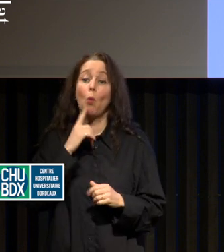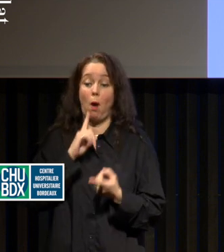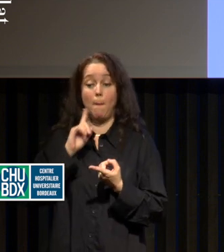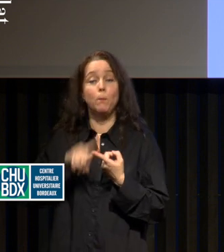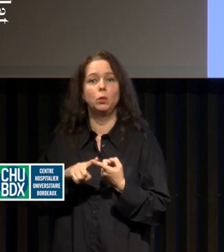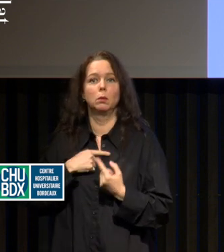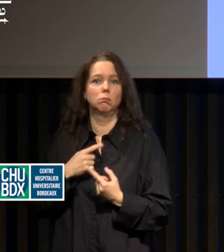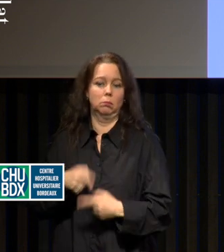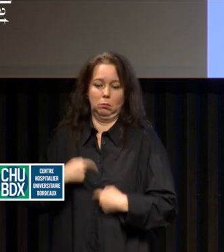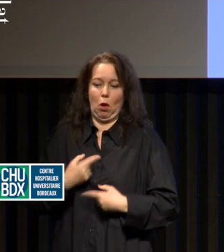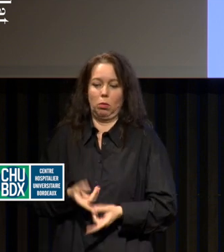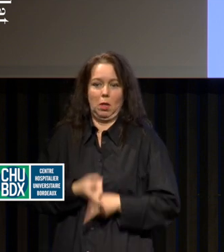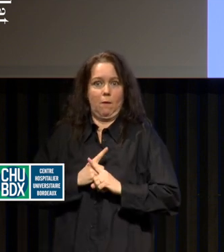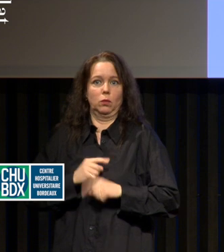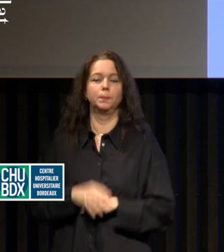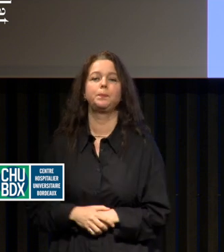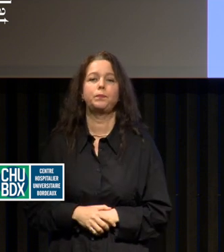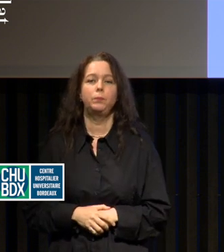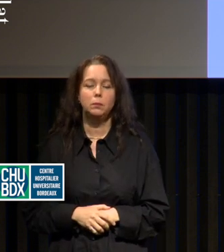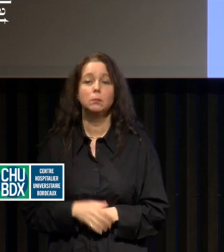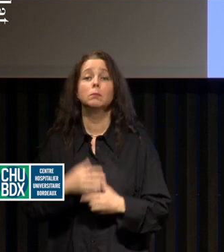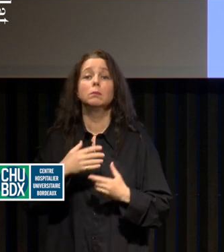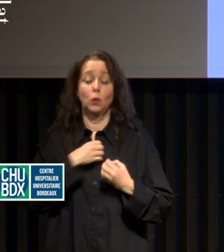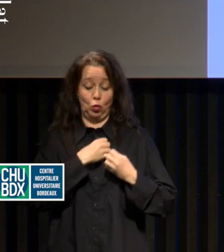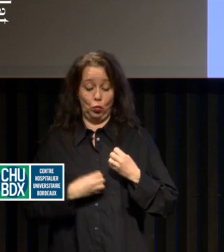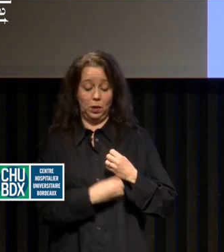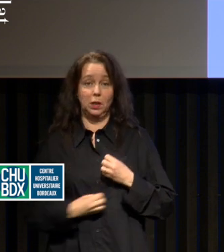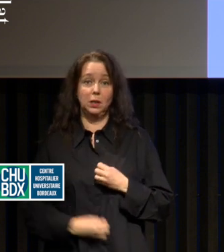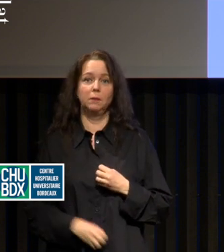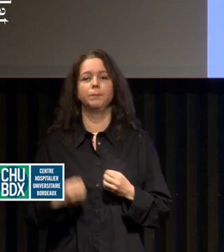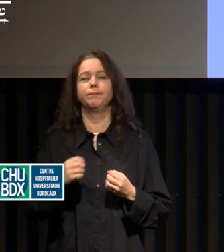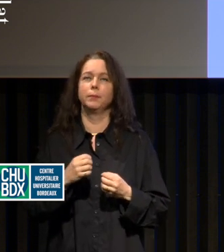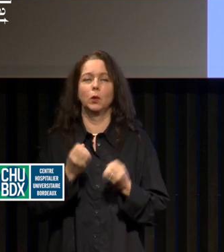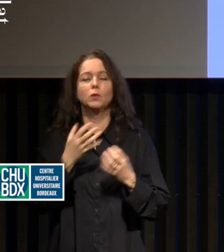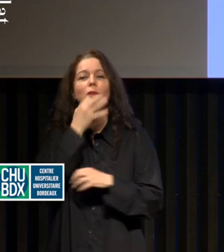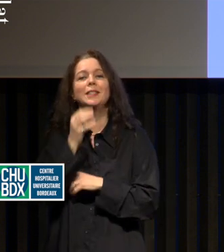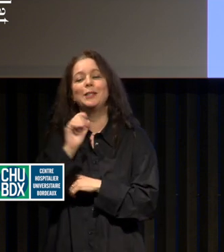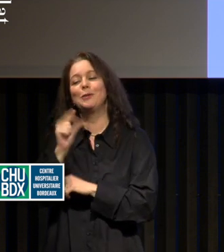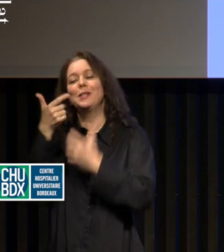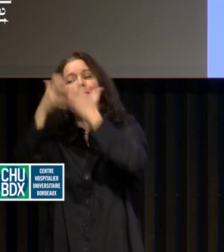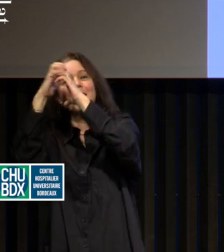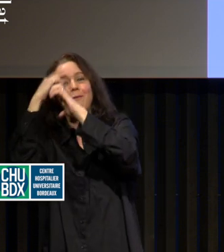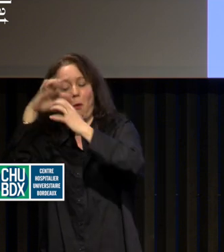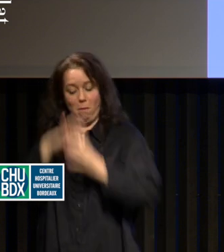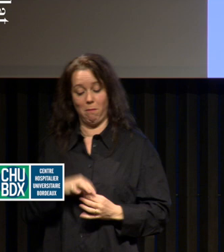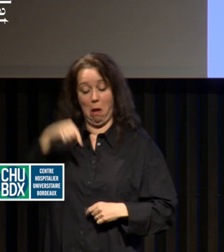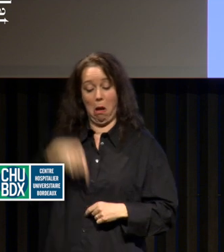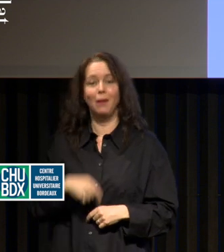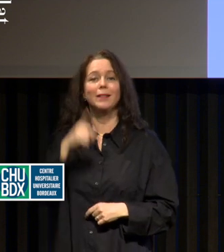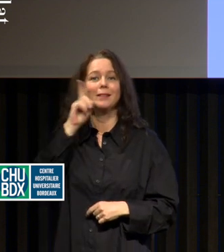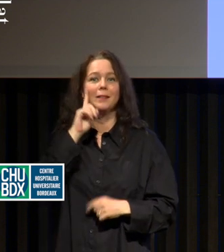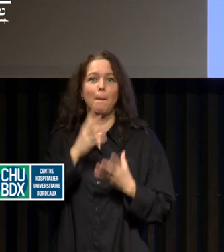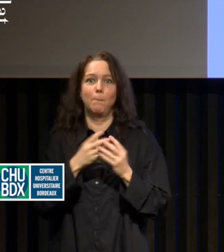Là-dessus, le tube digestif, c'est également, alors entre guillemets, le deuxième cerveau, c'est souvent un petit peu ce qu'on dit, parce qu'il est, mais il fourmille de neurones.